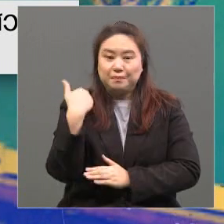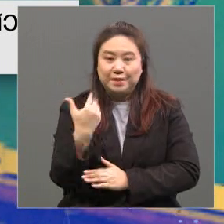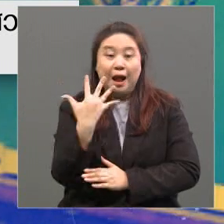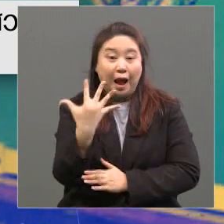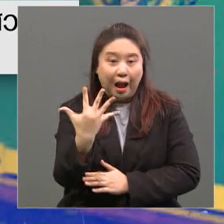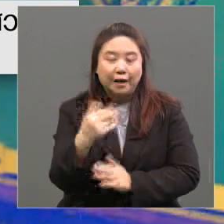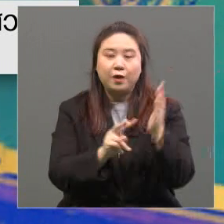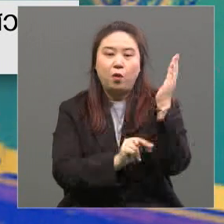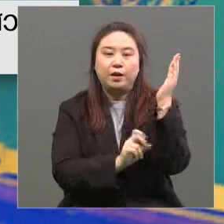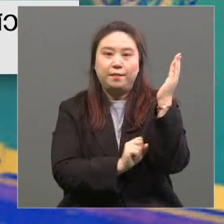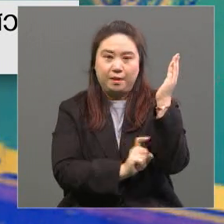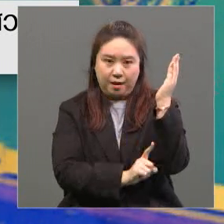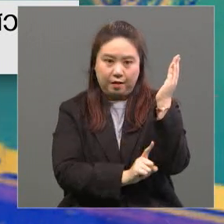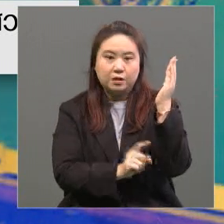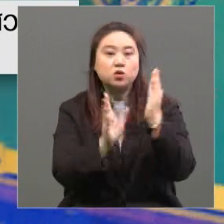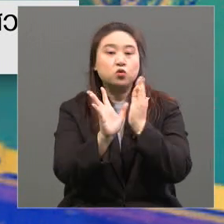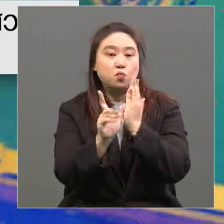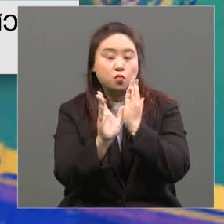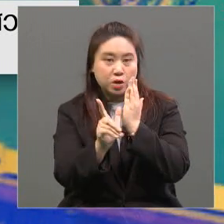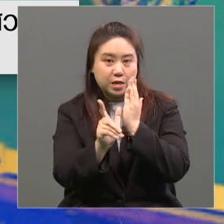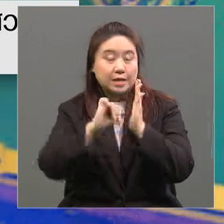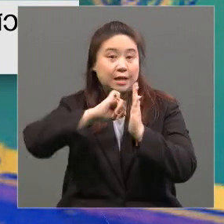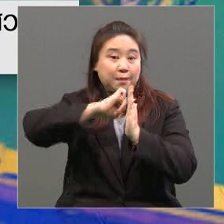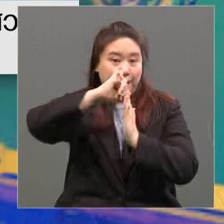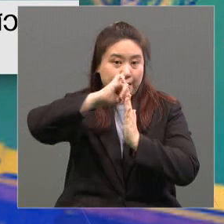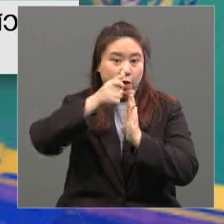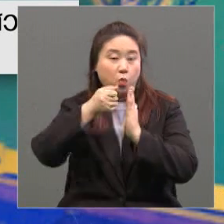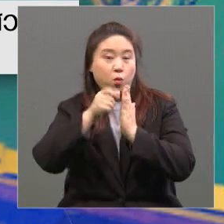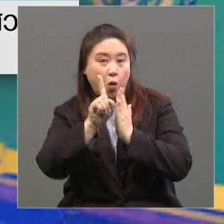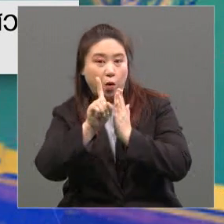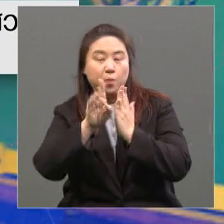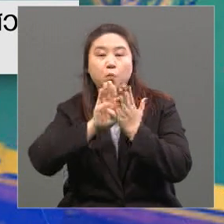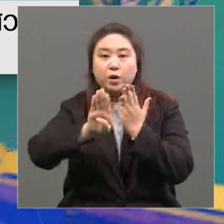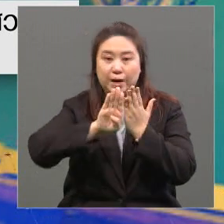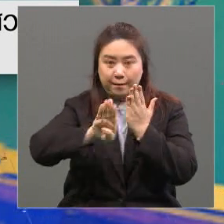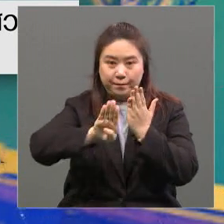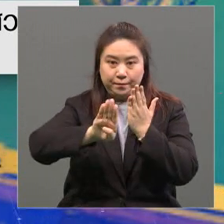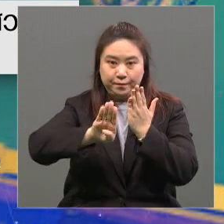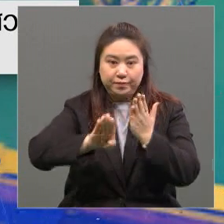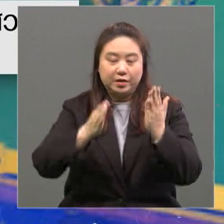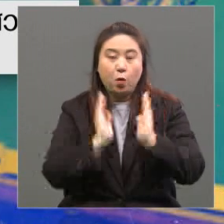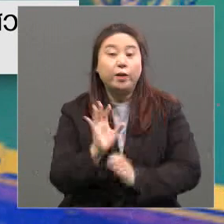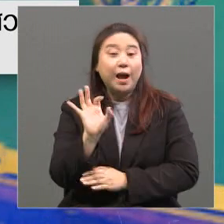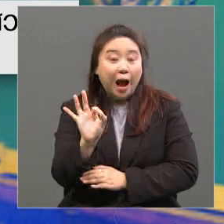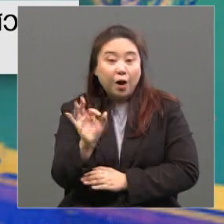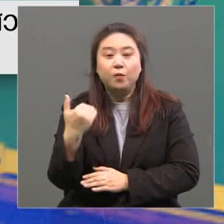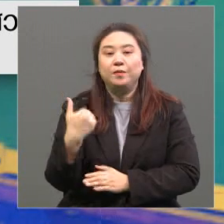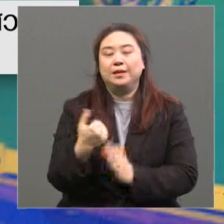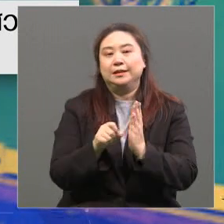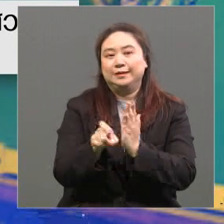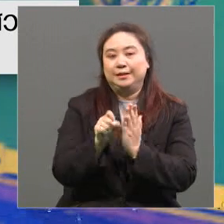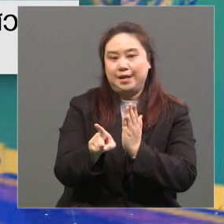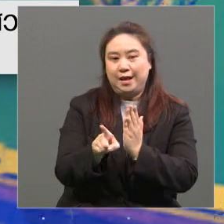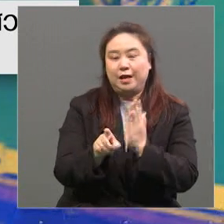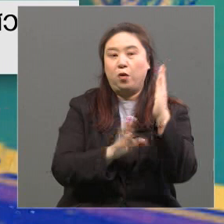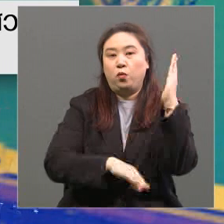จังหวัดก็คือนครศรีธรรมราชชลบุรีเชียงใหม่อุดรธานีแล้วก็บุรีรัมย์จังหวัดที่มีส.ส.9คนมี2จังหวัดก็คือศ